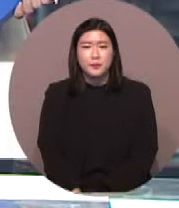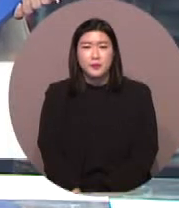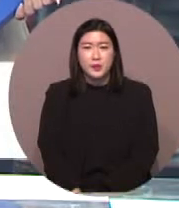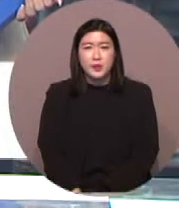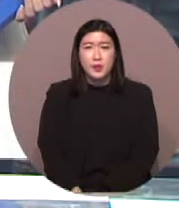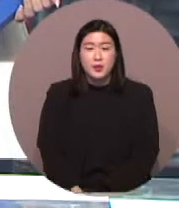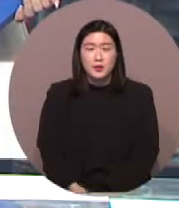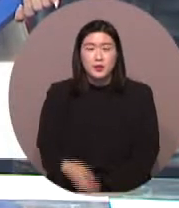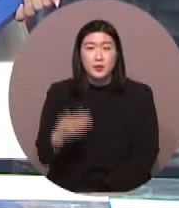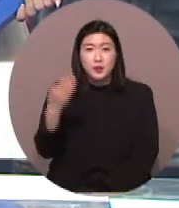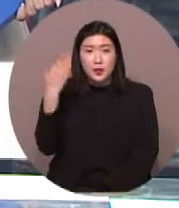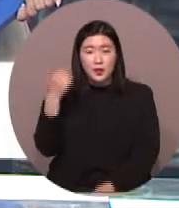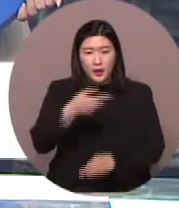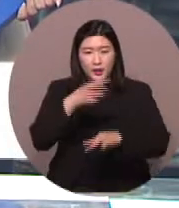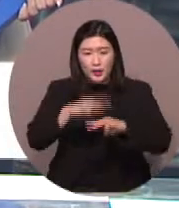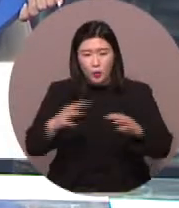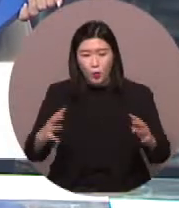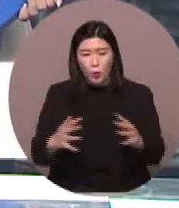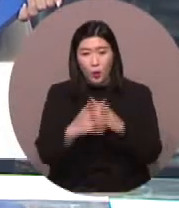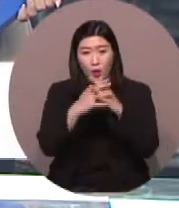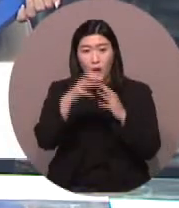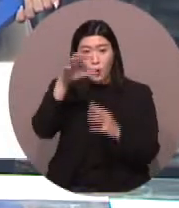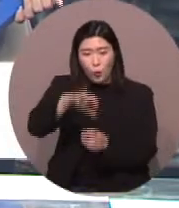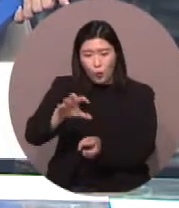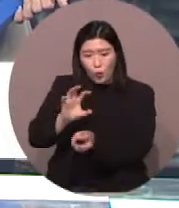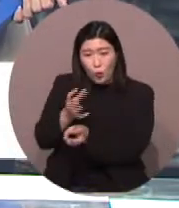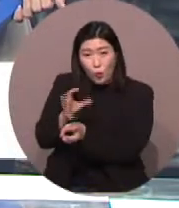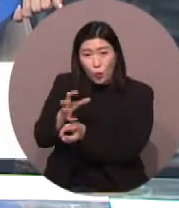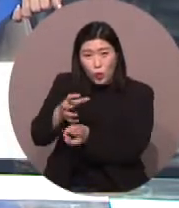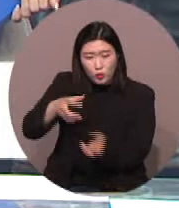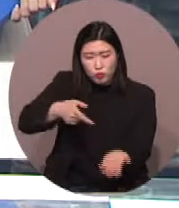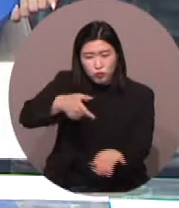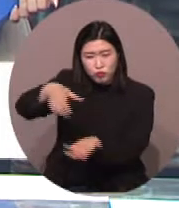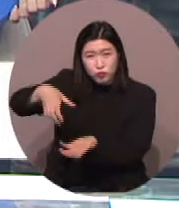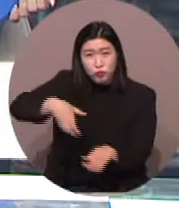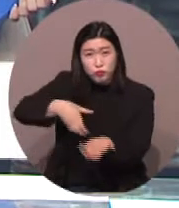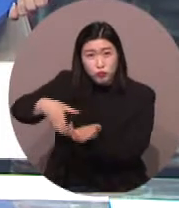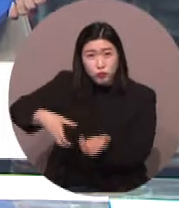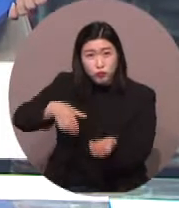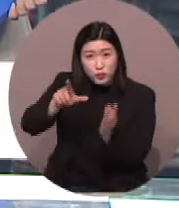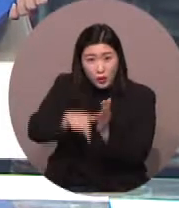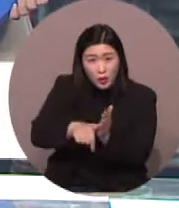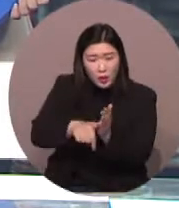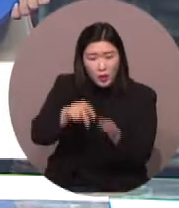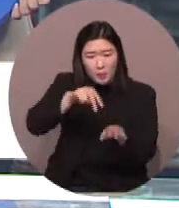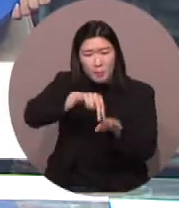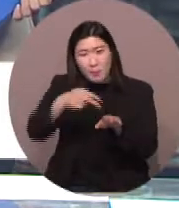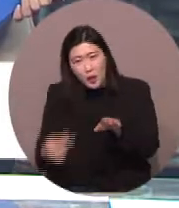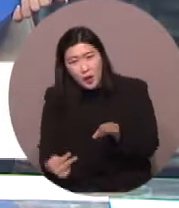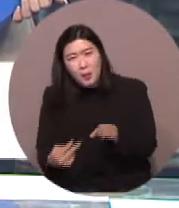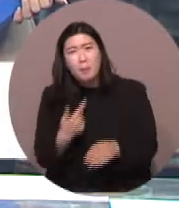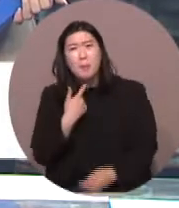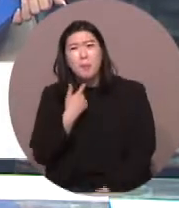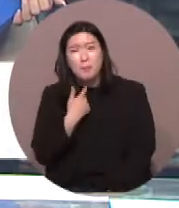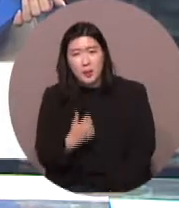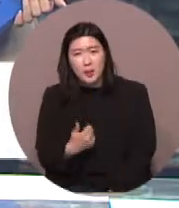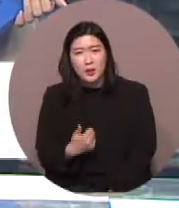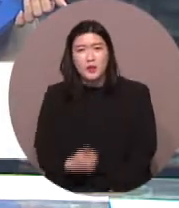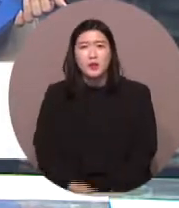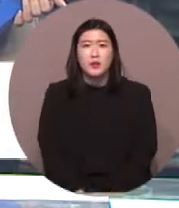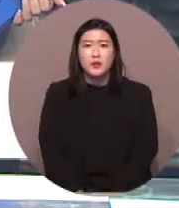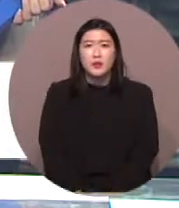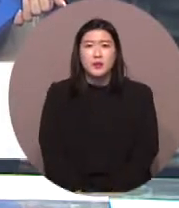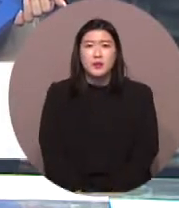지난 주말 대전의 주상복합공사 현장에서 콘크리트 타설 작업 중이던 노동자 4명이 추락하는 아찔한 사고가